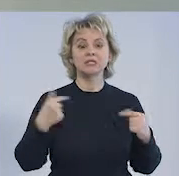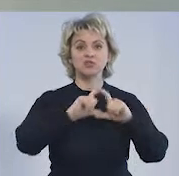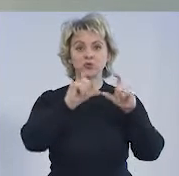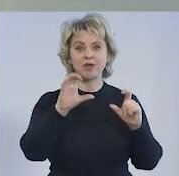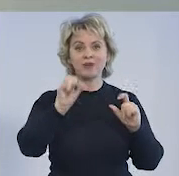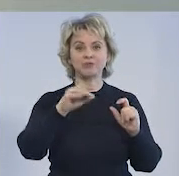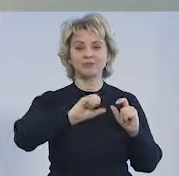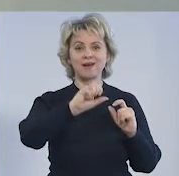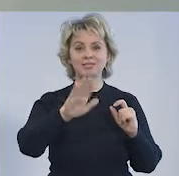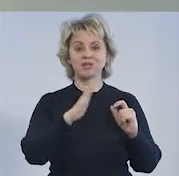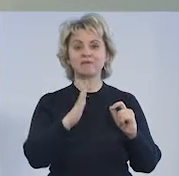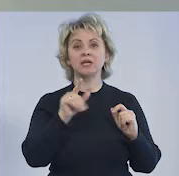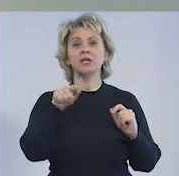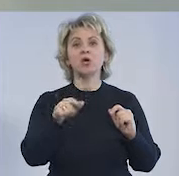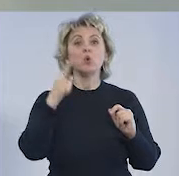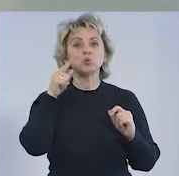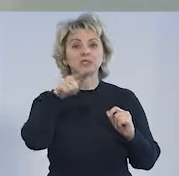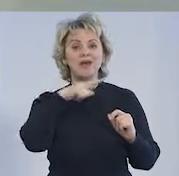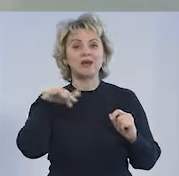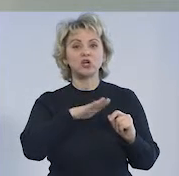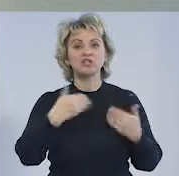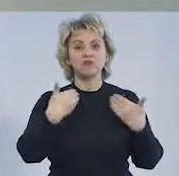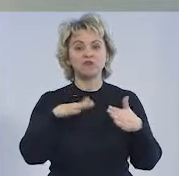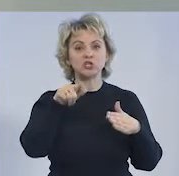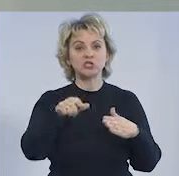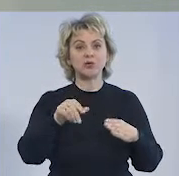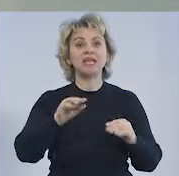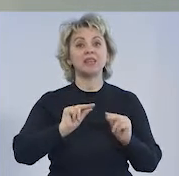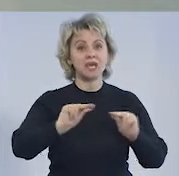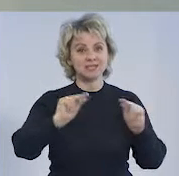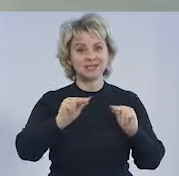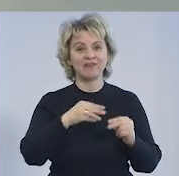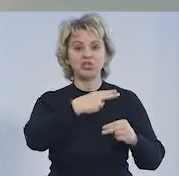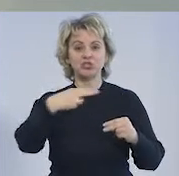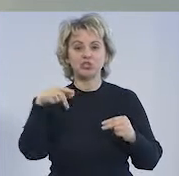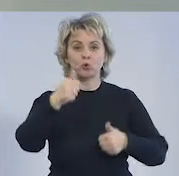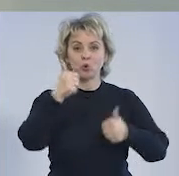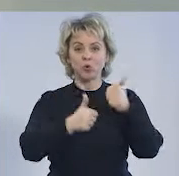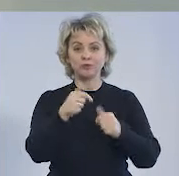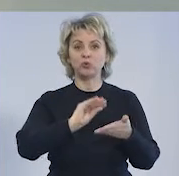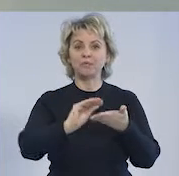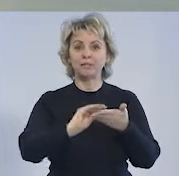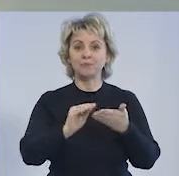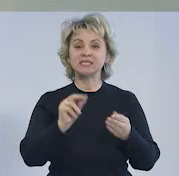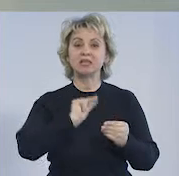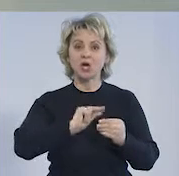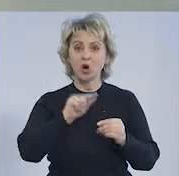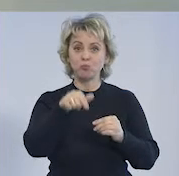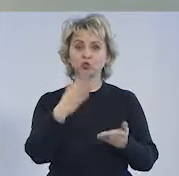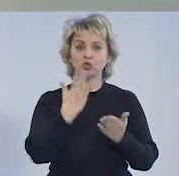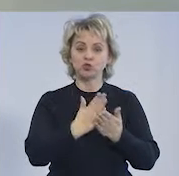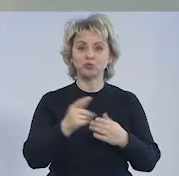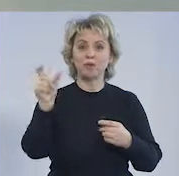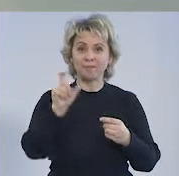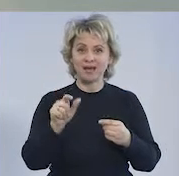Здравствуйте, в студии Артем Тарасов. «Узнай Россию», выпускники и наставники. Тематический конкурс по написанию и доработке